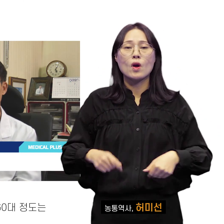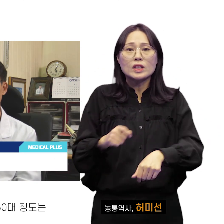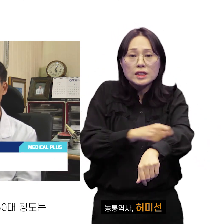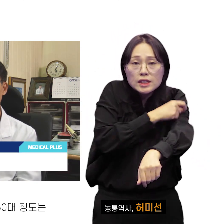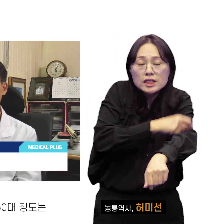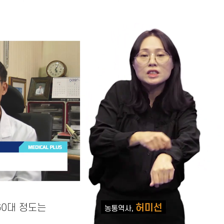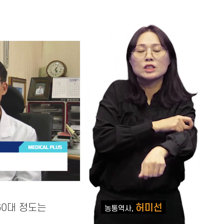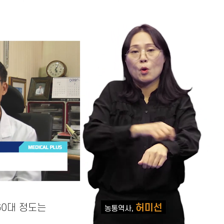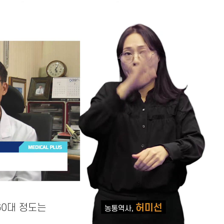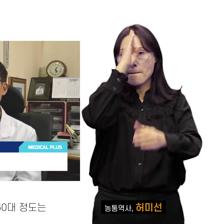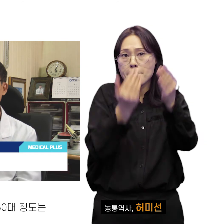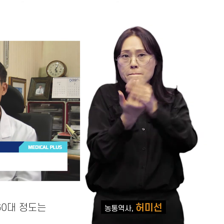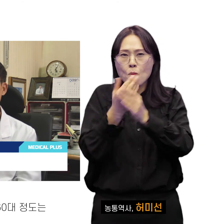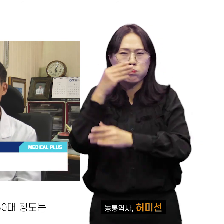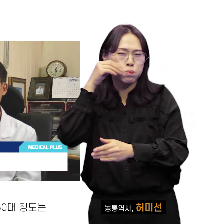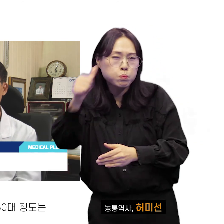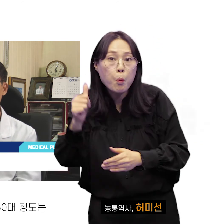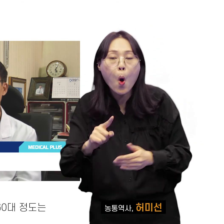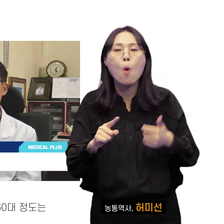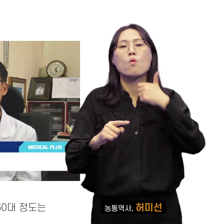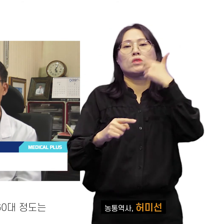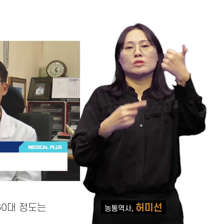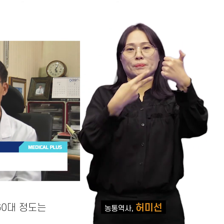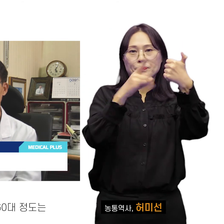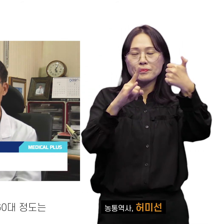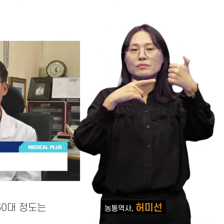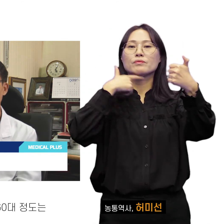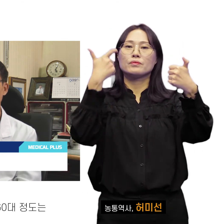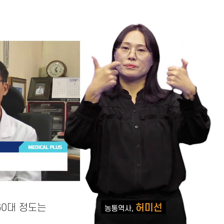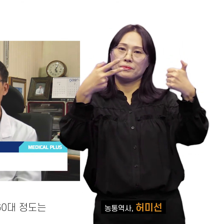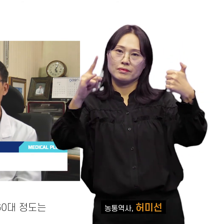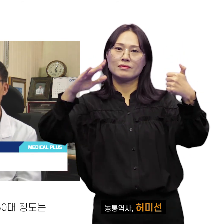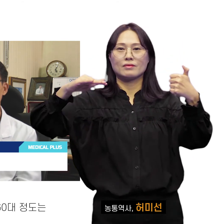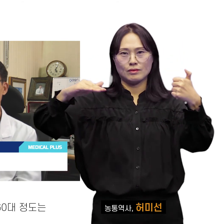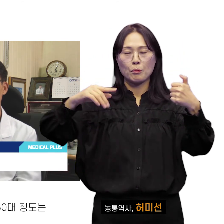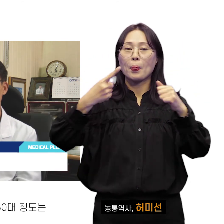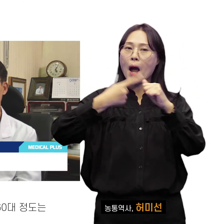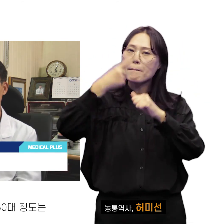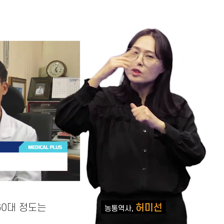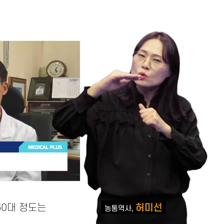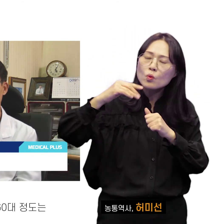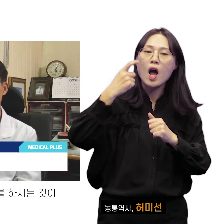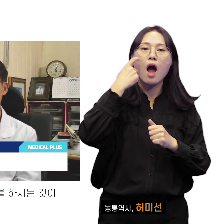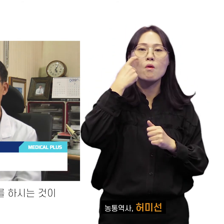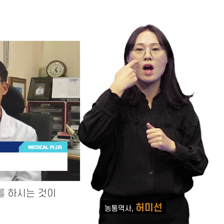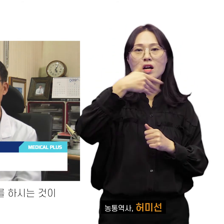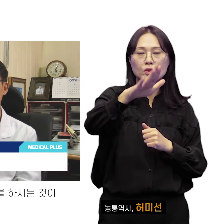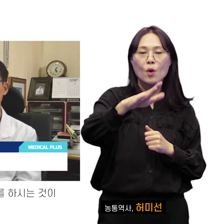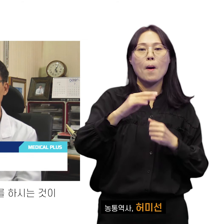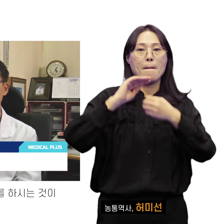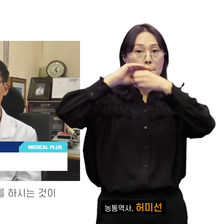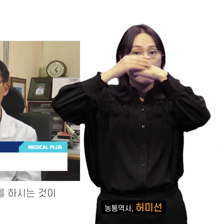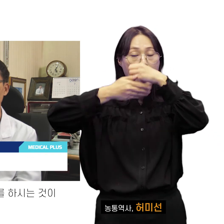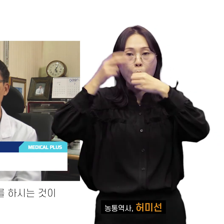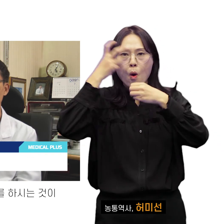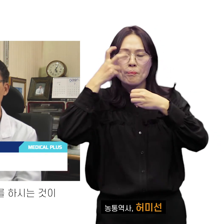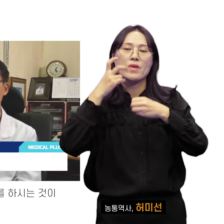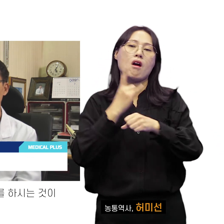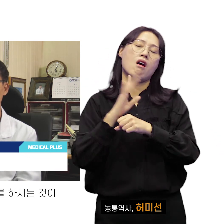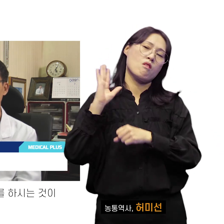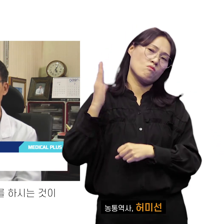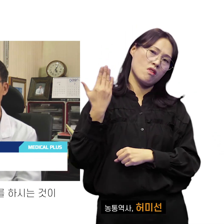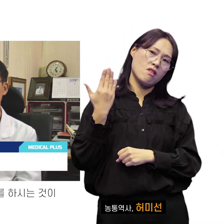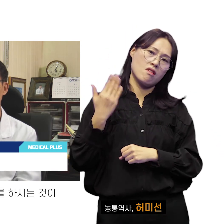하셔야 됩니다. 특히 많이 발생하는 중장년층 50대, 60대 정도는 한 번 정도 안과에 가셔서